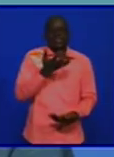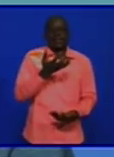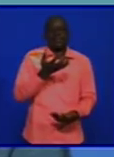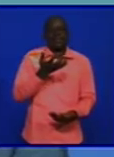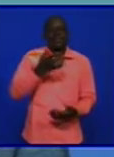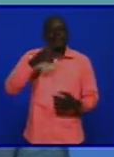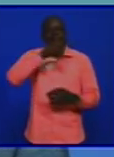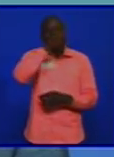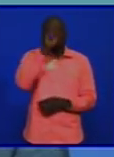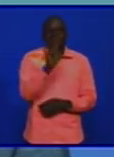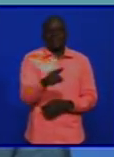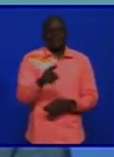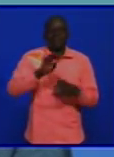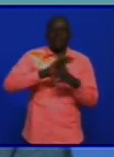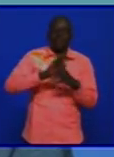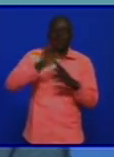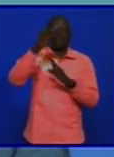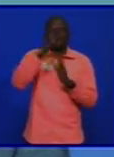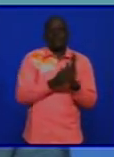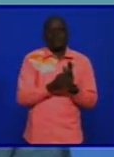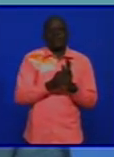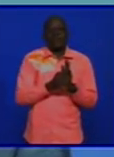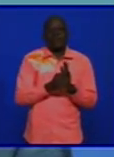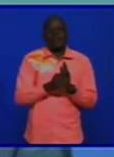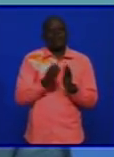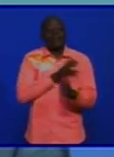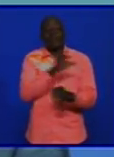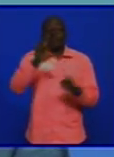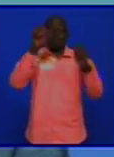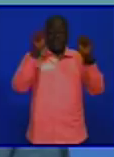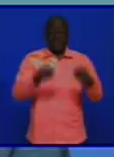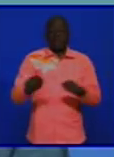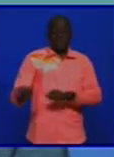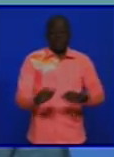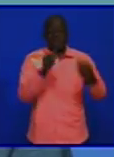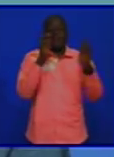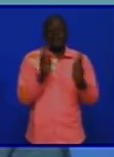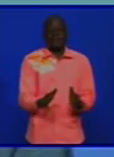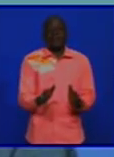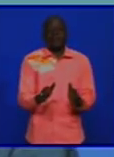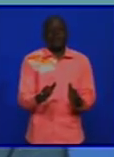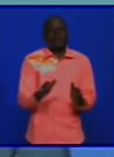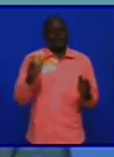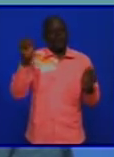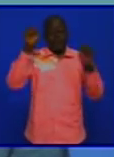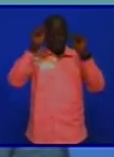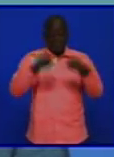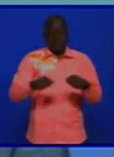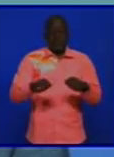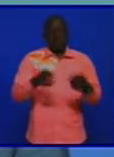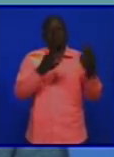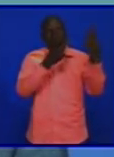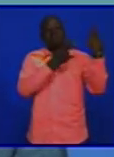question de la formation, du renforcement des capacités des acteurs de telle façon à pouvoir porter